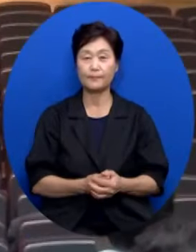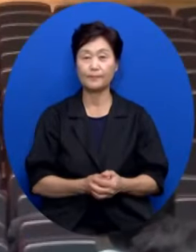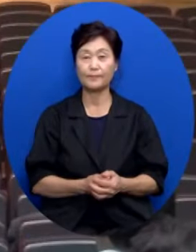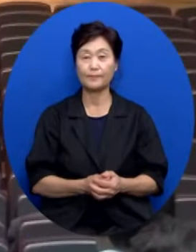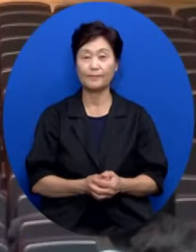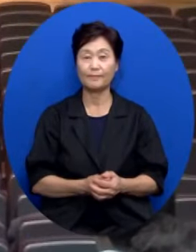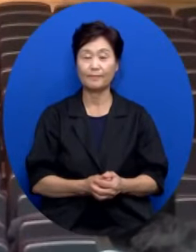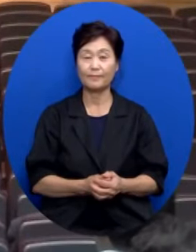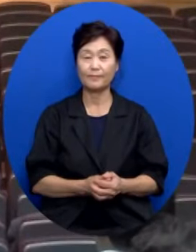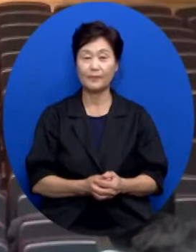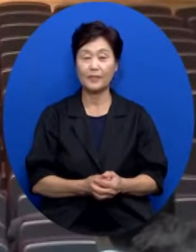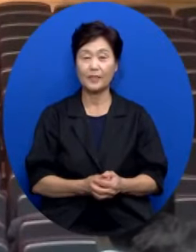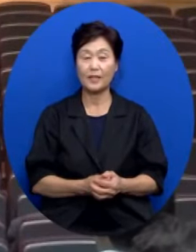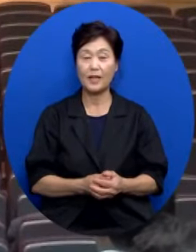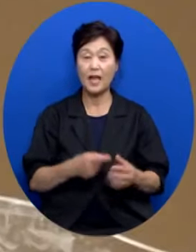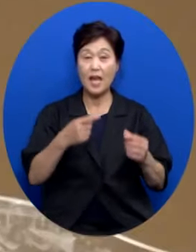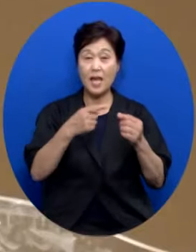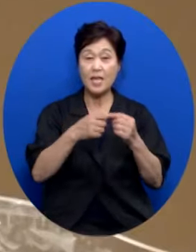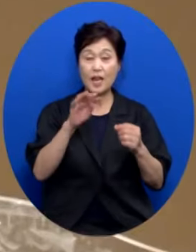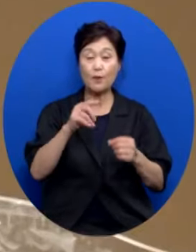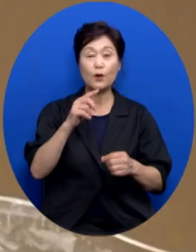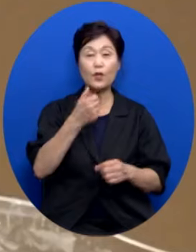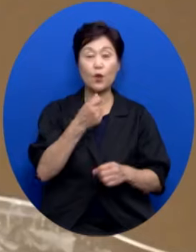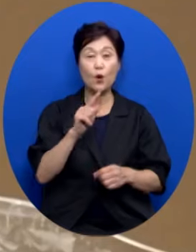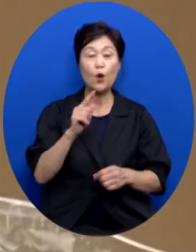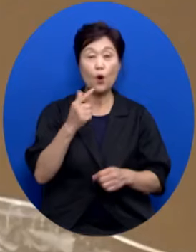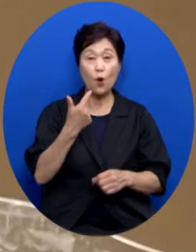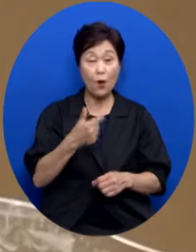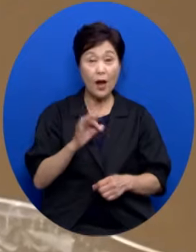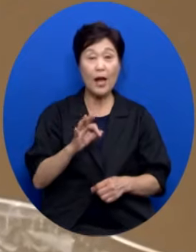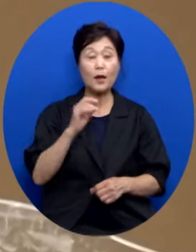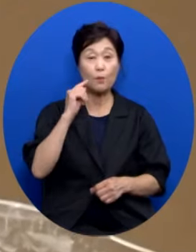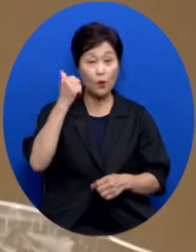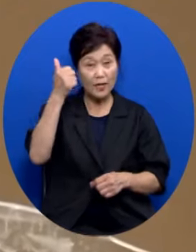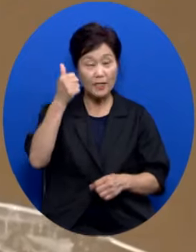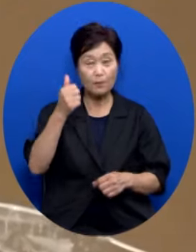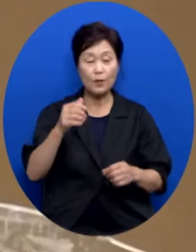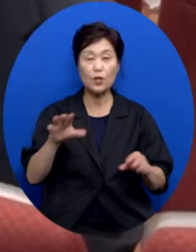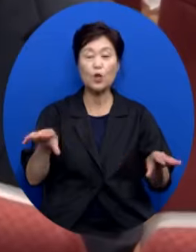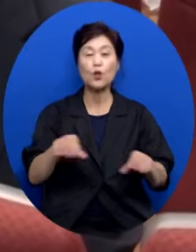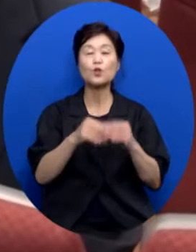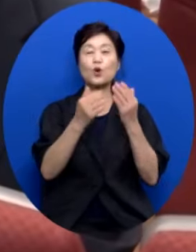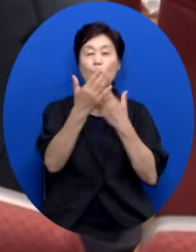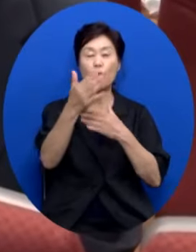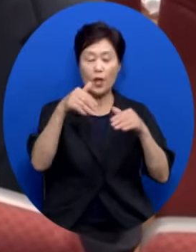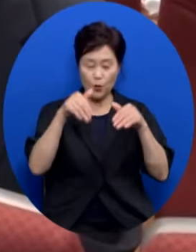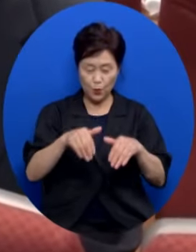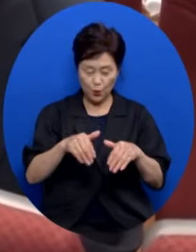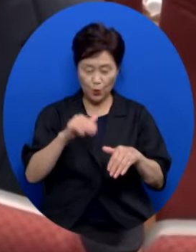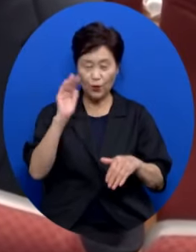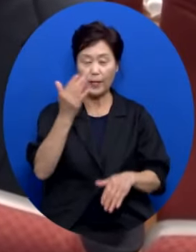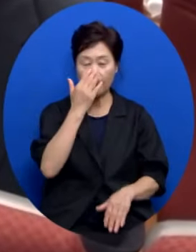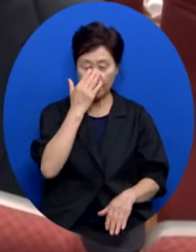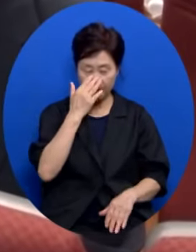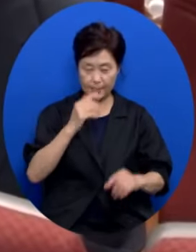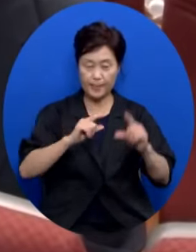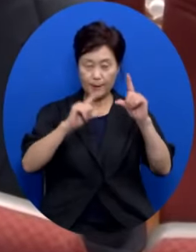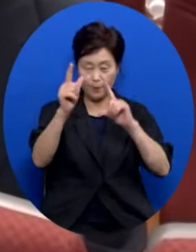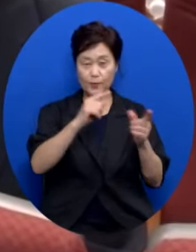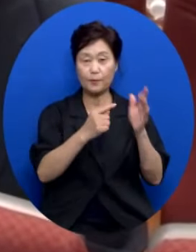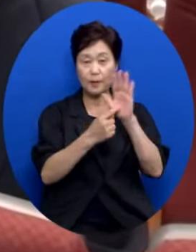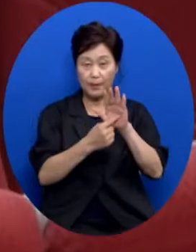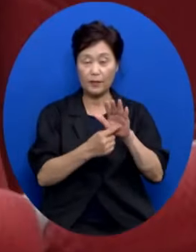밝혔습니다 기호 1번 황 목사는 총회에 종이 되겠다는 겸손한 자세를 강조했습니다 또